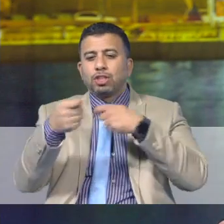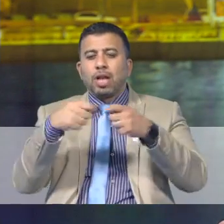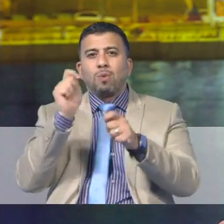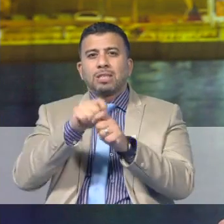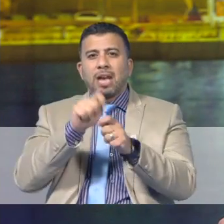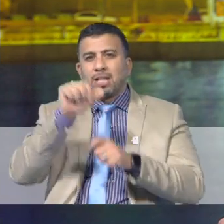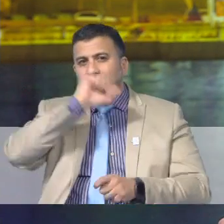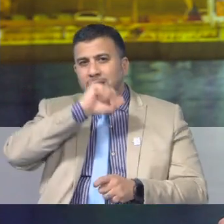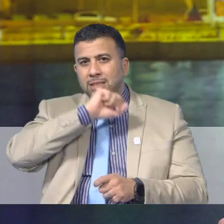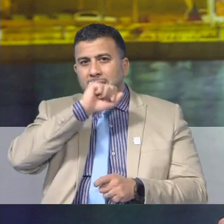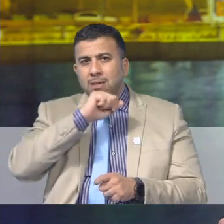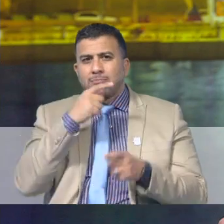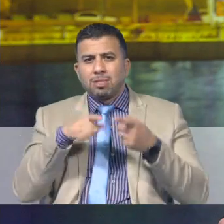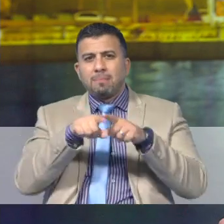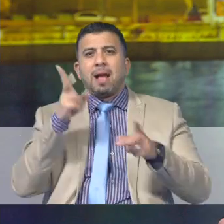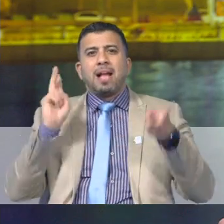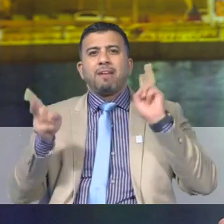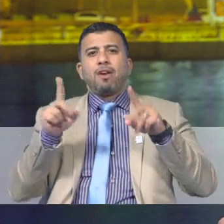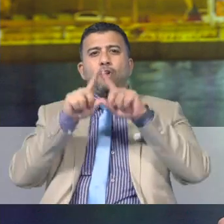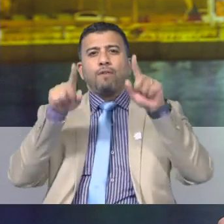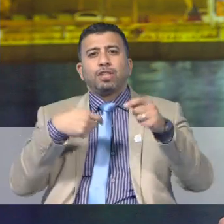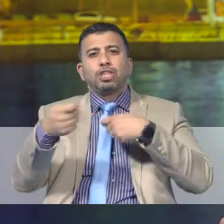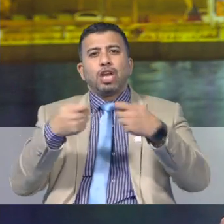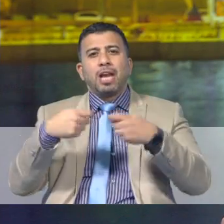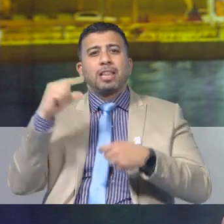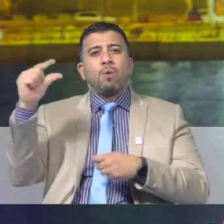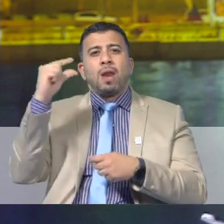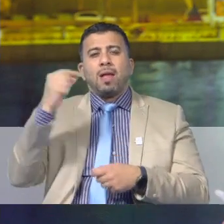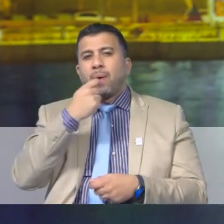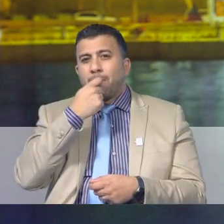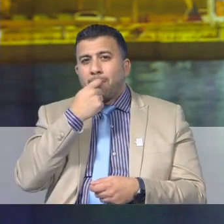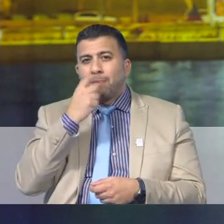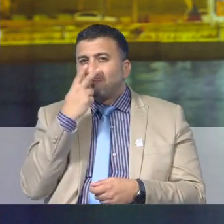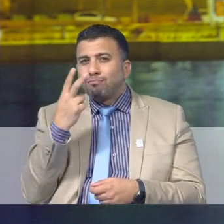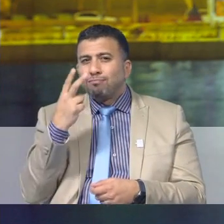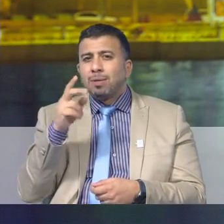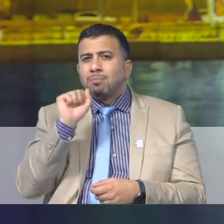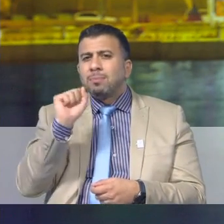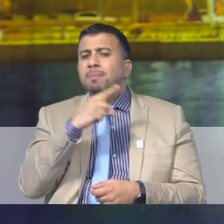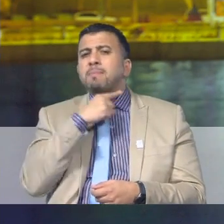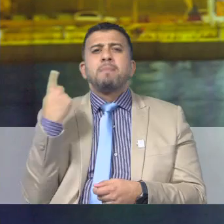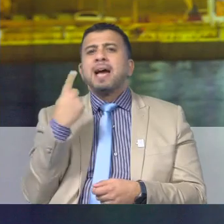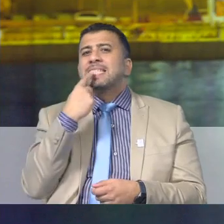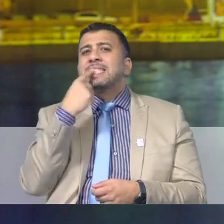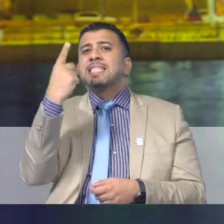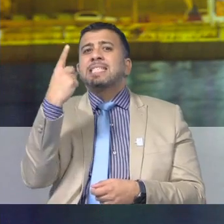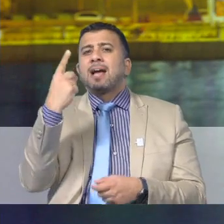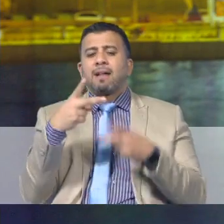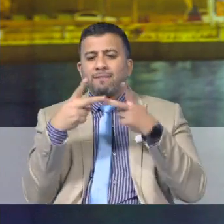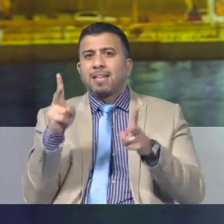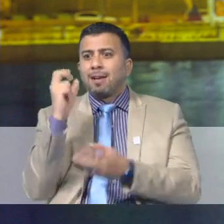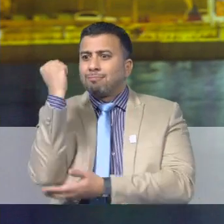وصناعة الشارقة، وذلك تزامنا مع احتفال غرفة التجارة الدولية للتحكيم بمرور 100 عام على